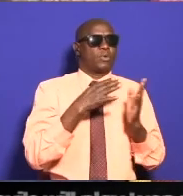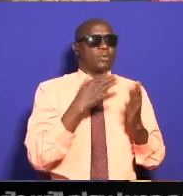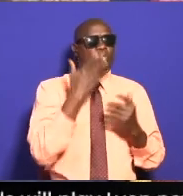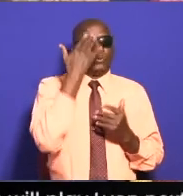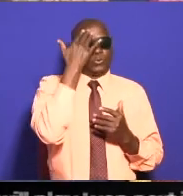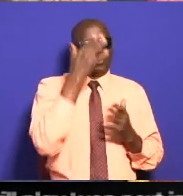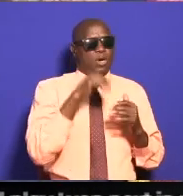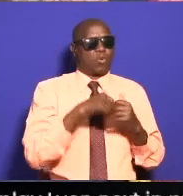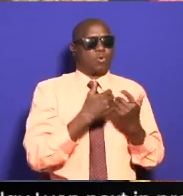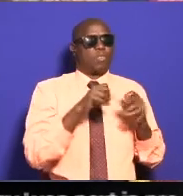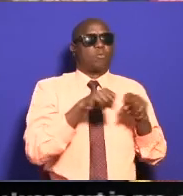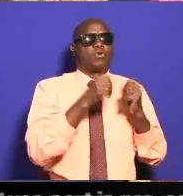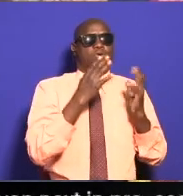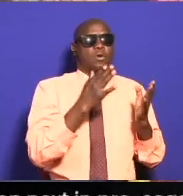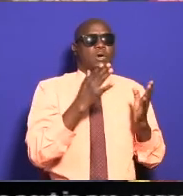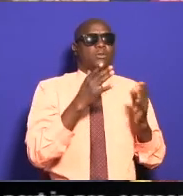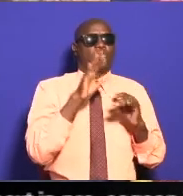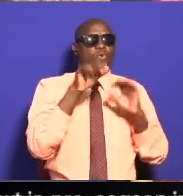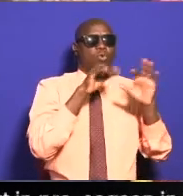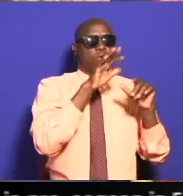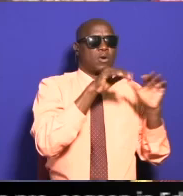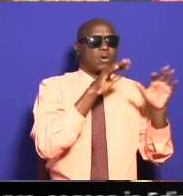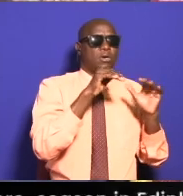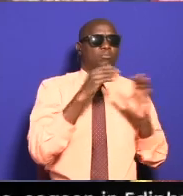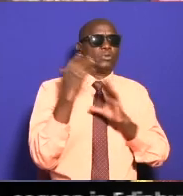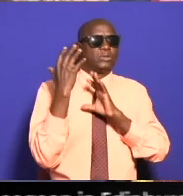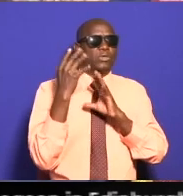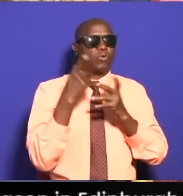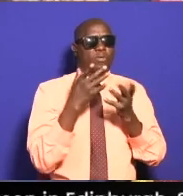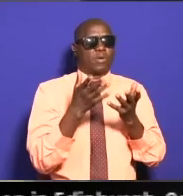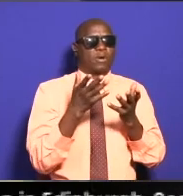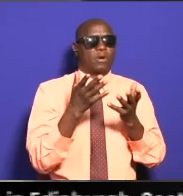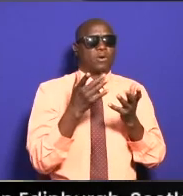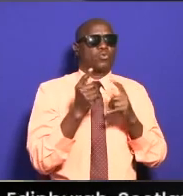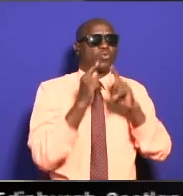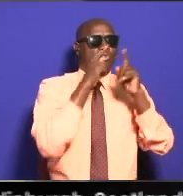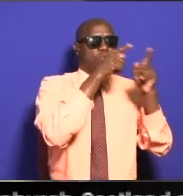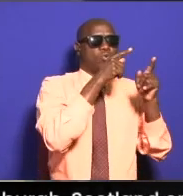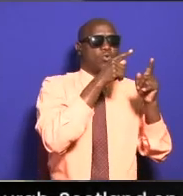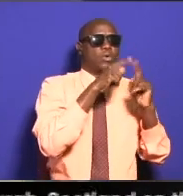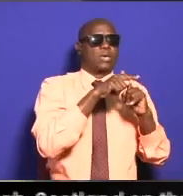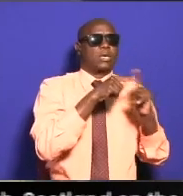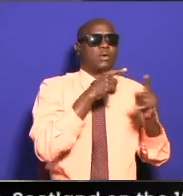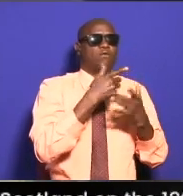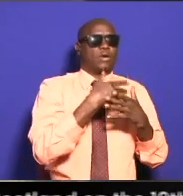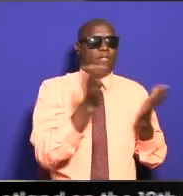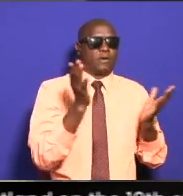Hawa mabrokers wanakuja wanatuita kuna msigo, ukijaribu kuenda unaenda kuuawa bure. Mom